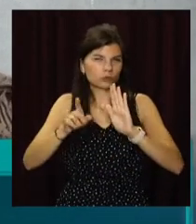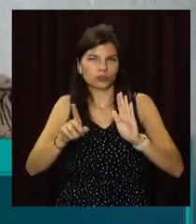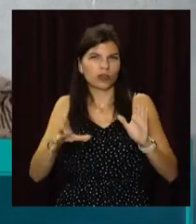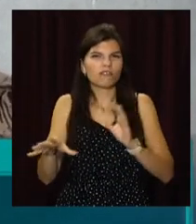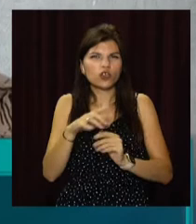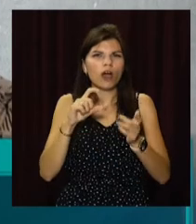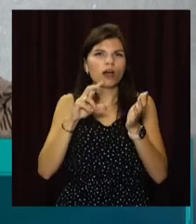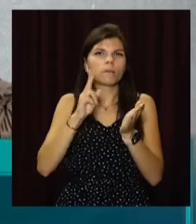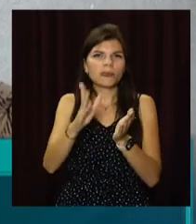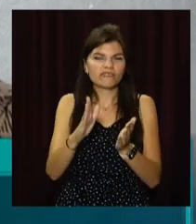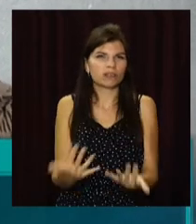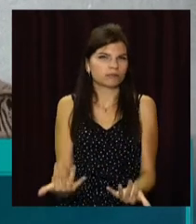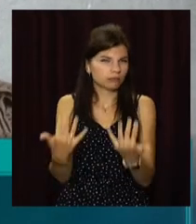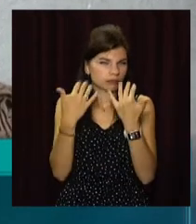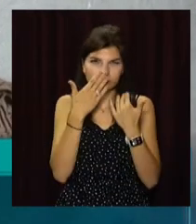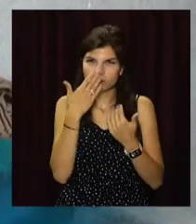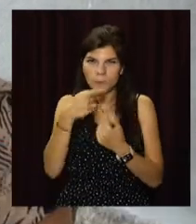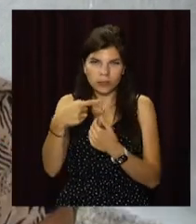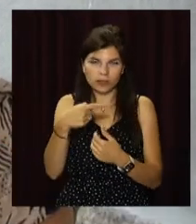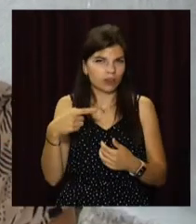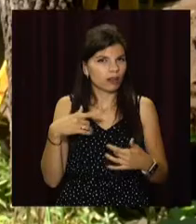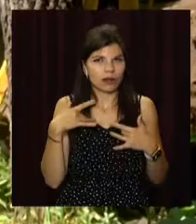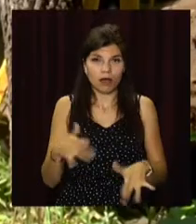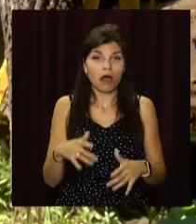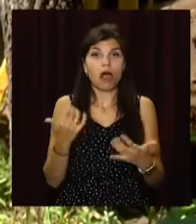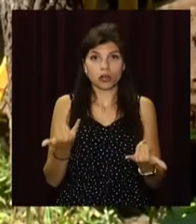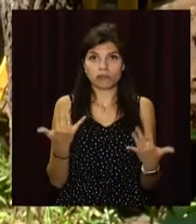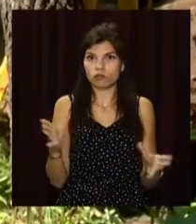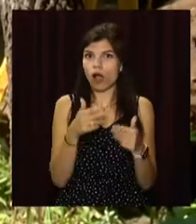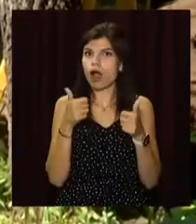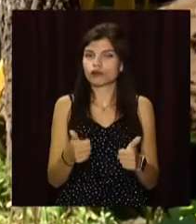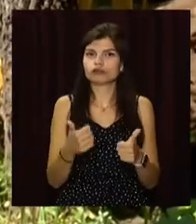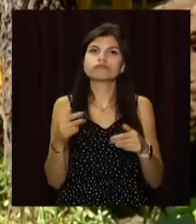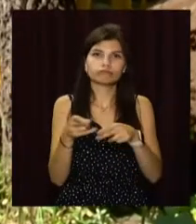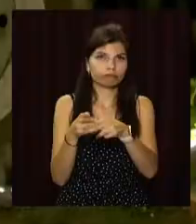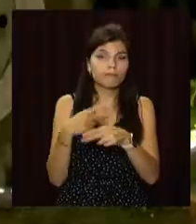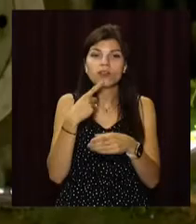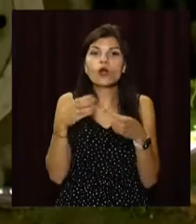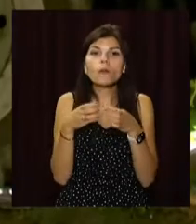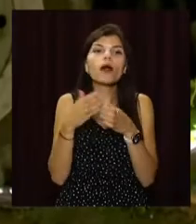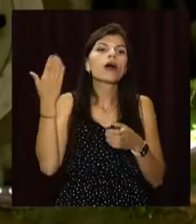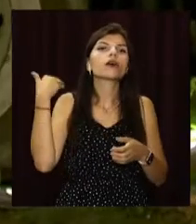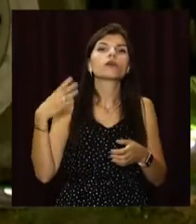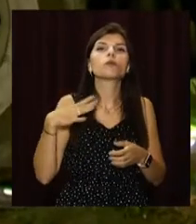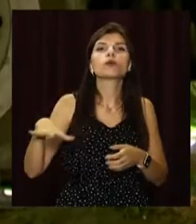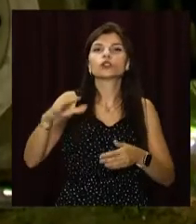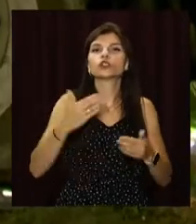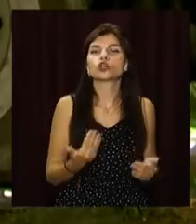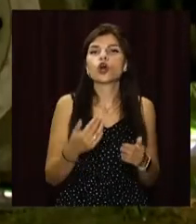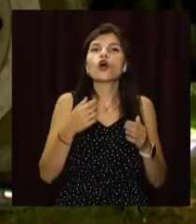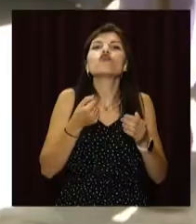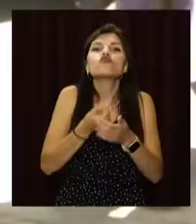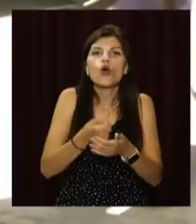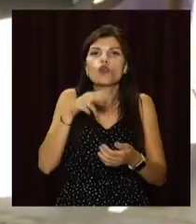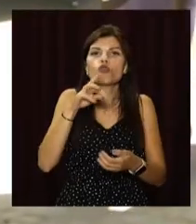в квартиру, але зараз, слава Богу, все хорошо. У міськраді кажуть, компанія, що обслуговувала житловий фонд міста до